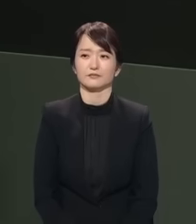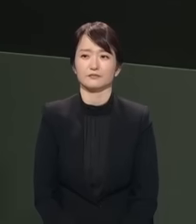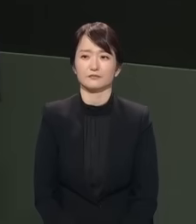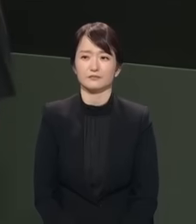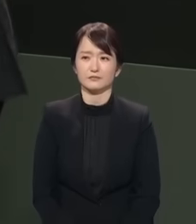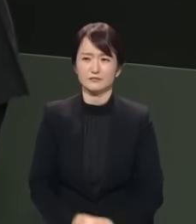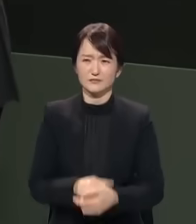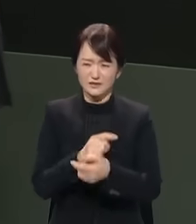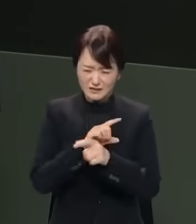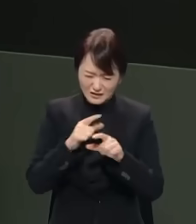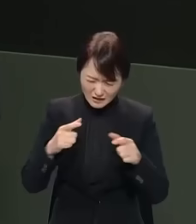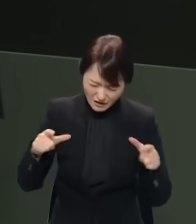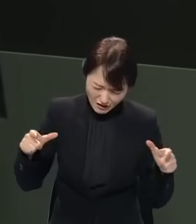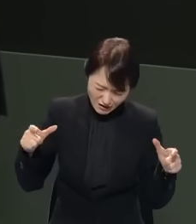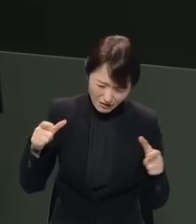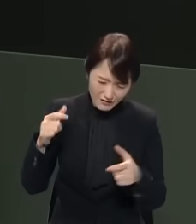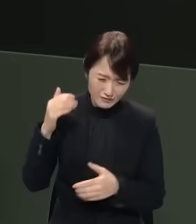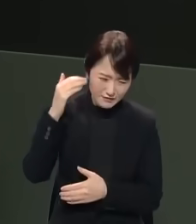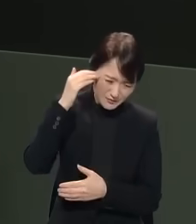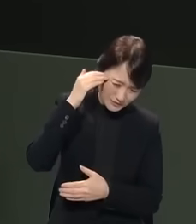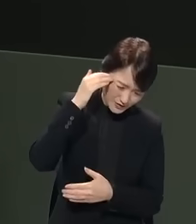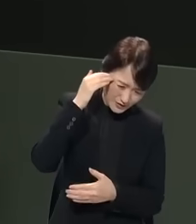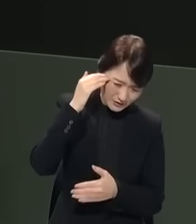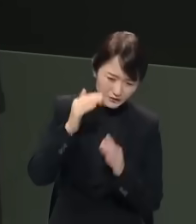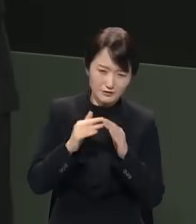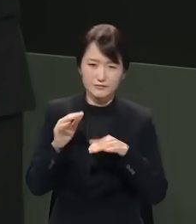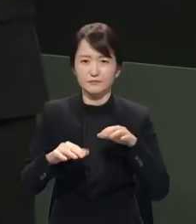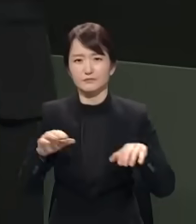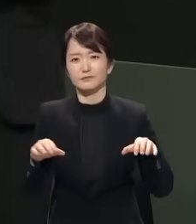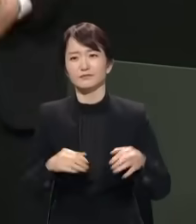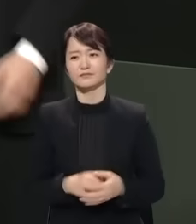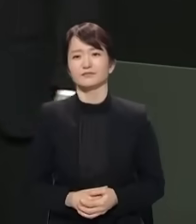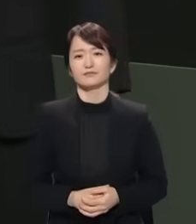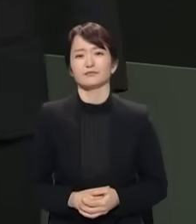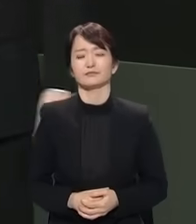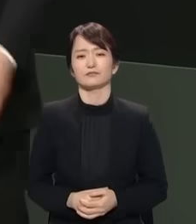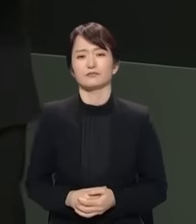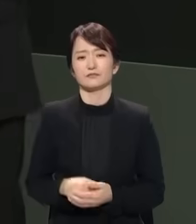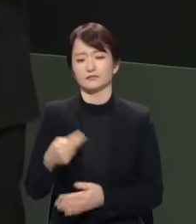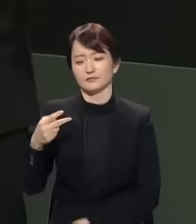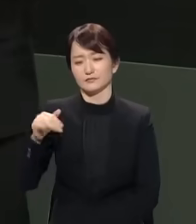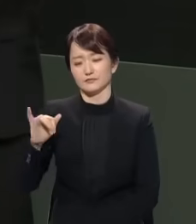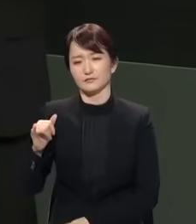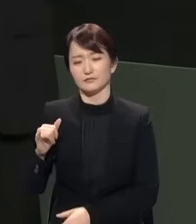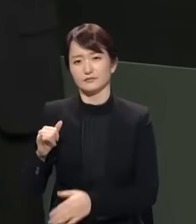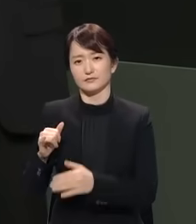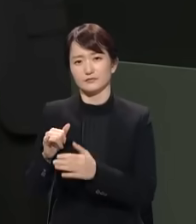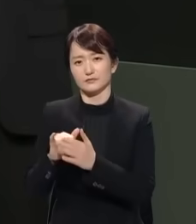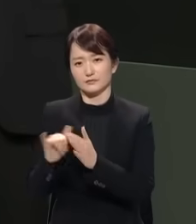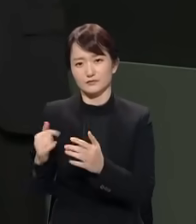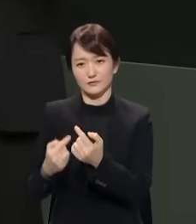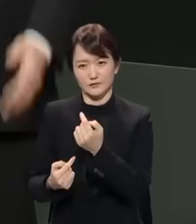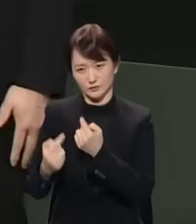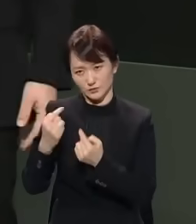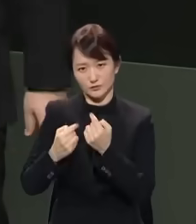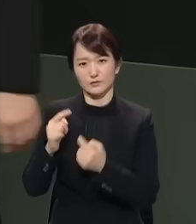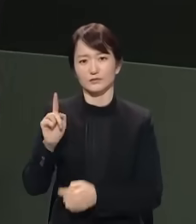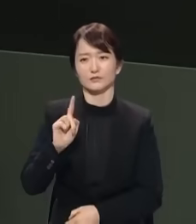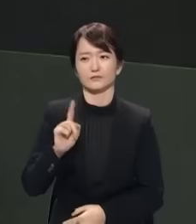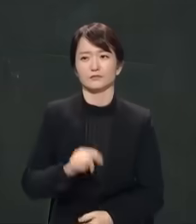별별 민폐 이웃입니다. 우리 사방가족께서 민폐 이웃들이 있다면서 제보를 주셨어요. 사진으로 만나보시죠.